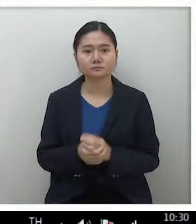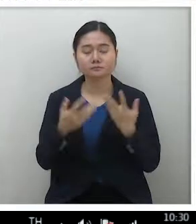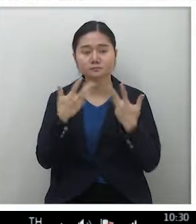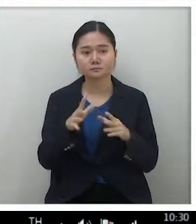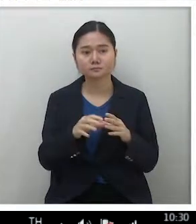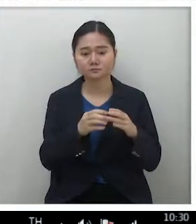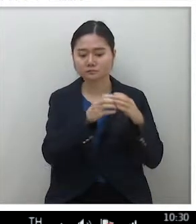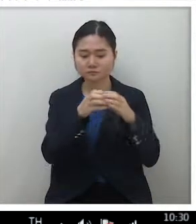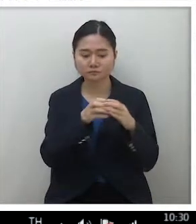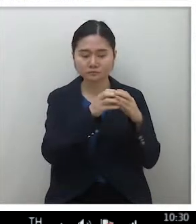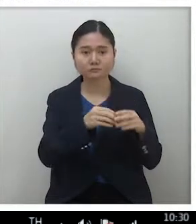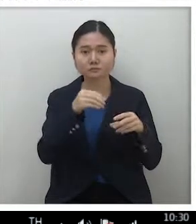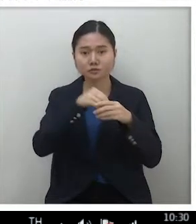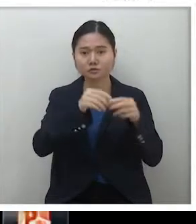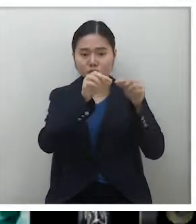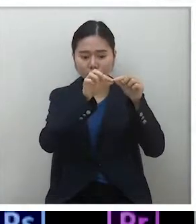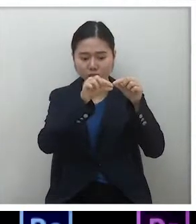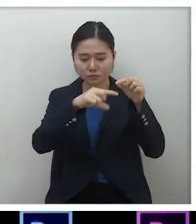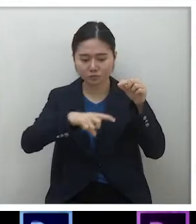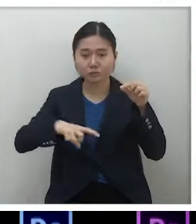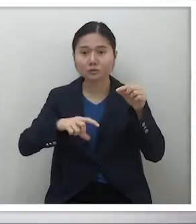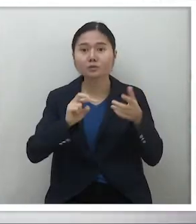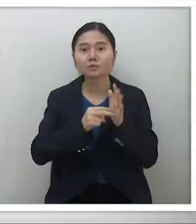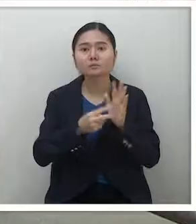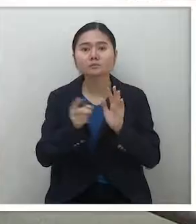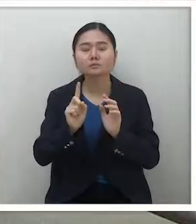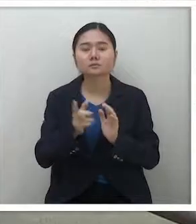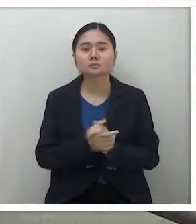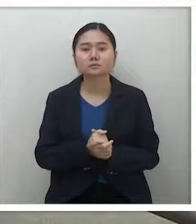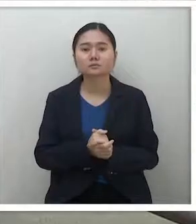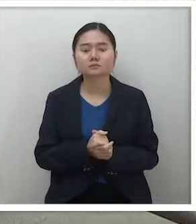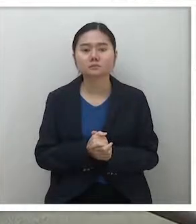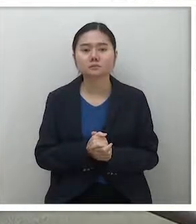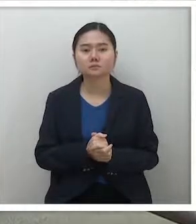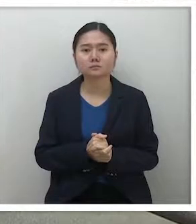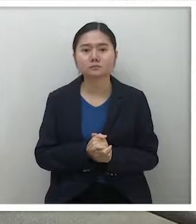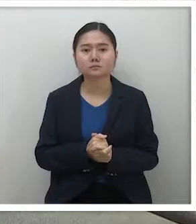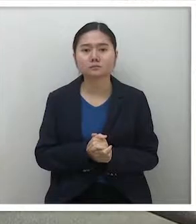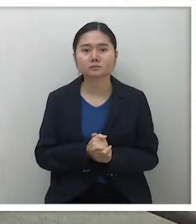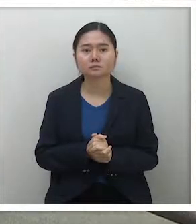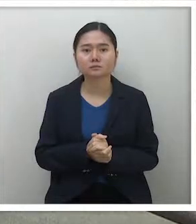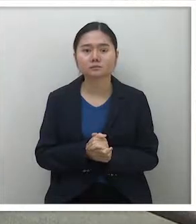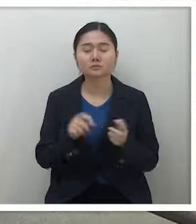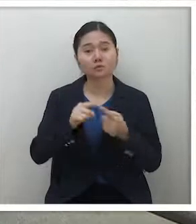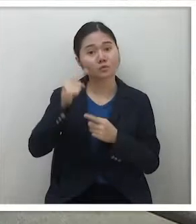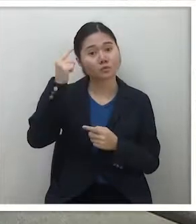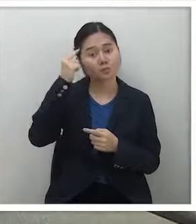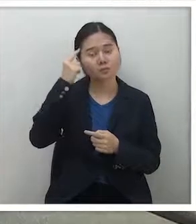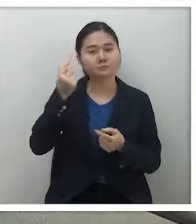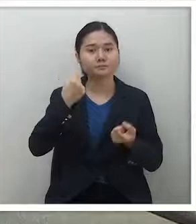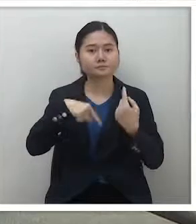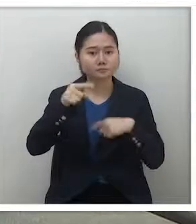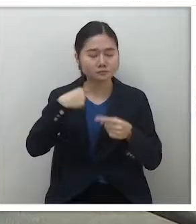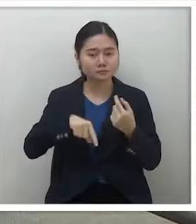กนี้ที่มันอยู่ใต้กันลงมาเนี่ยนั่นหมายความว่าเมื่อตัวเฮดมันขยับข้